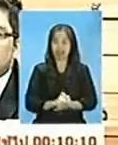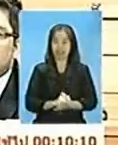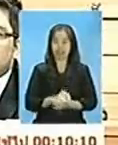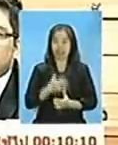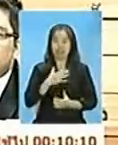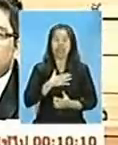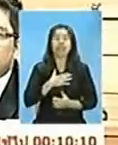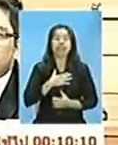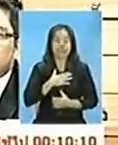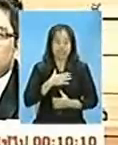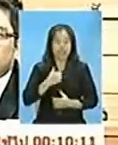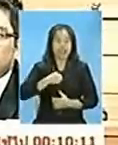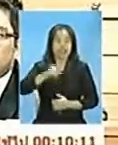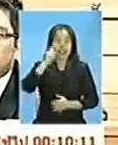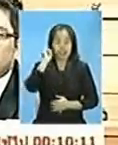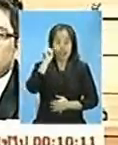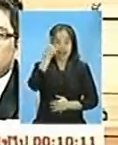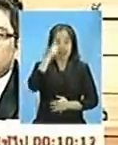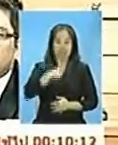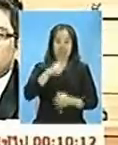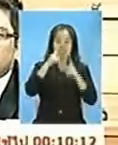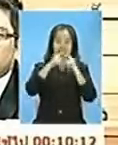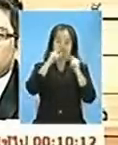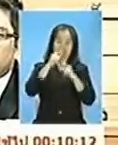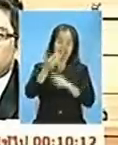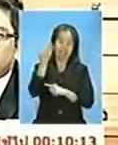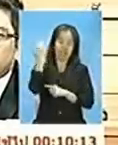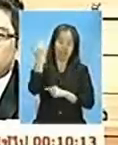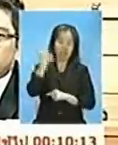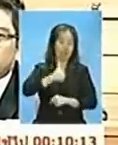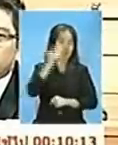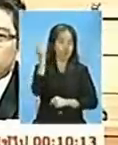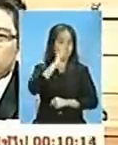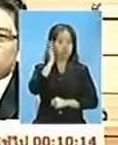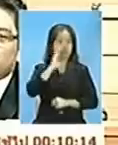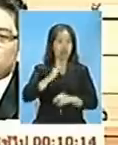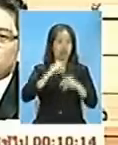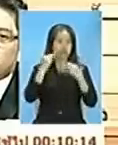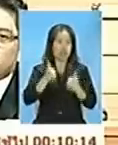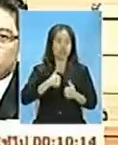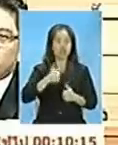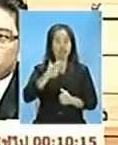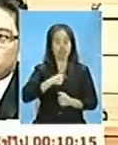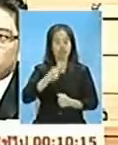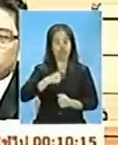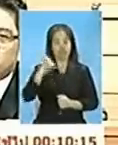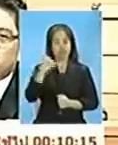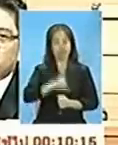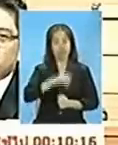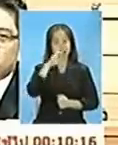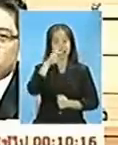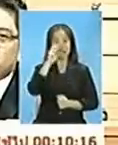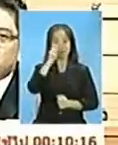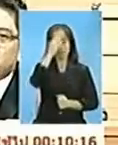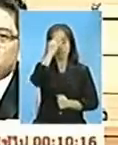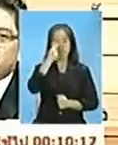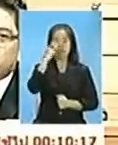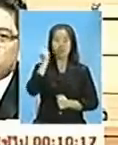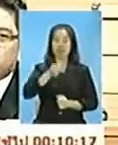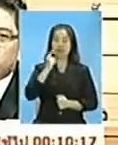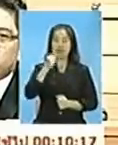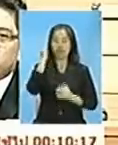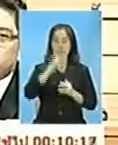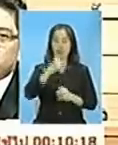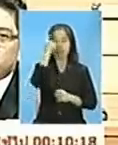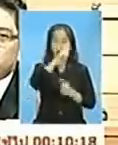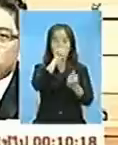เมื่อกี้พาดพิงผมเรื่องเก่าทั้งนั้นท่านประธานผมก็ชมมาสภาเพราะผมเจอสภามาสภาผมเจอคนโก